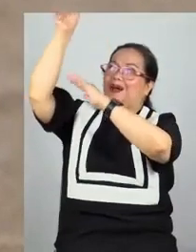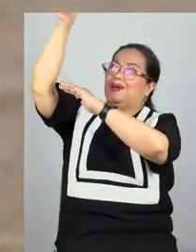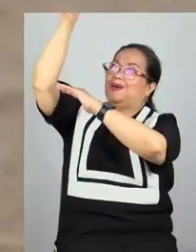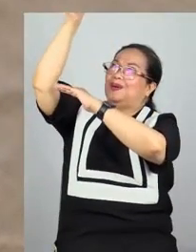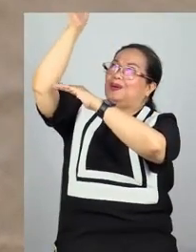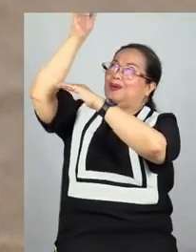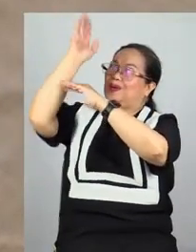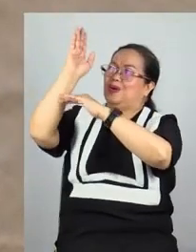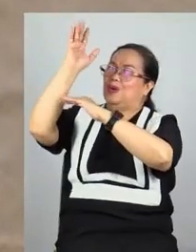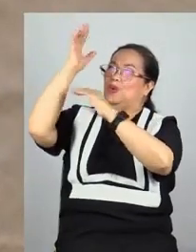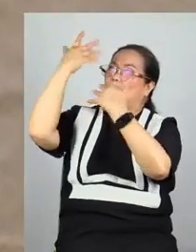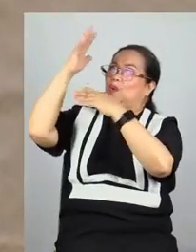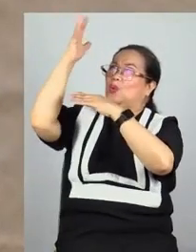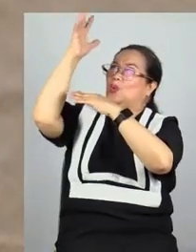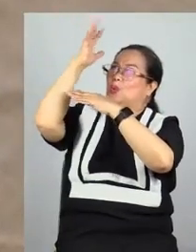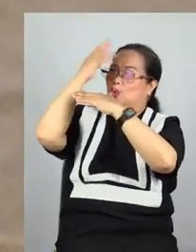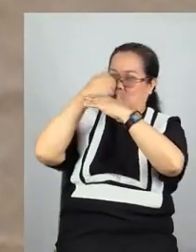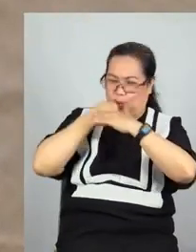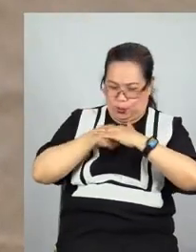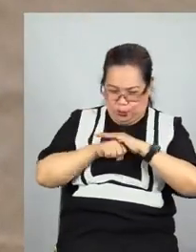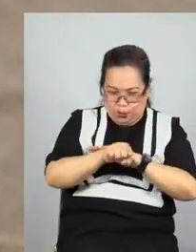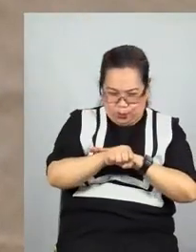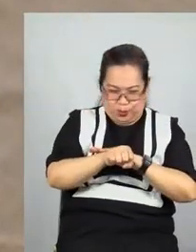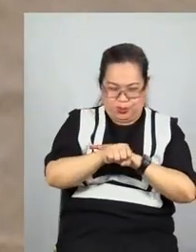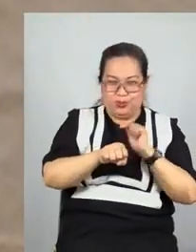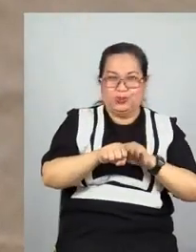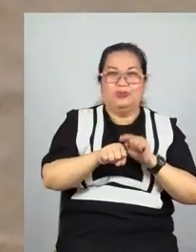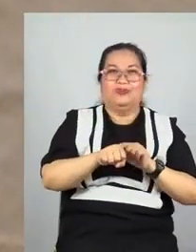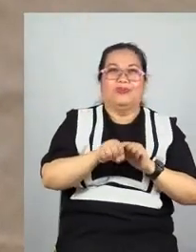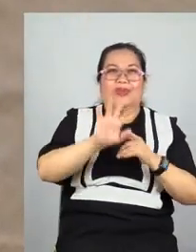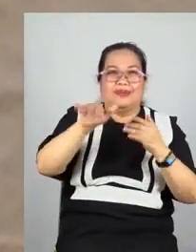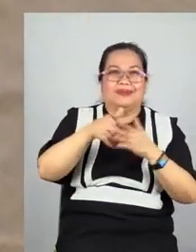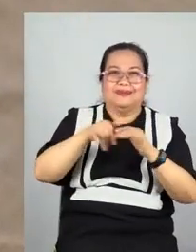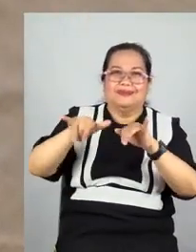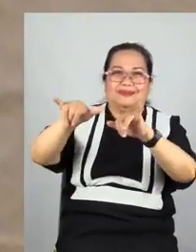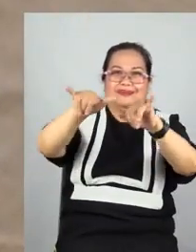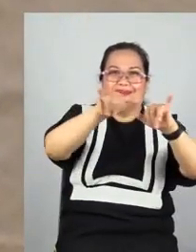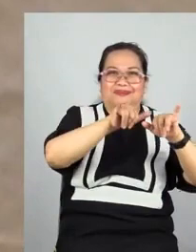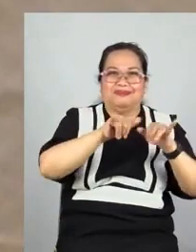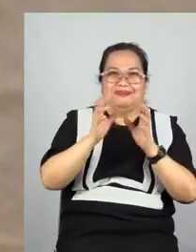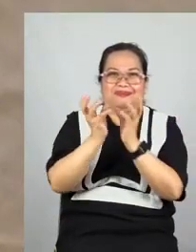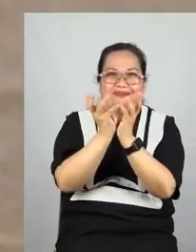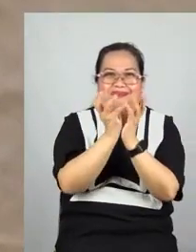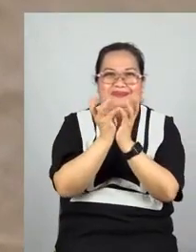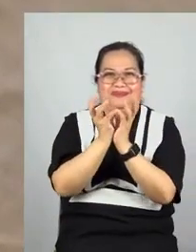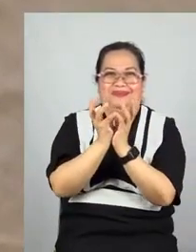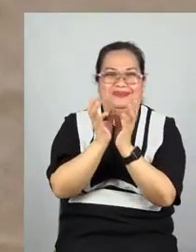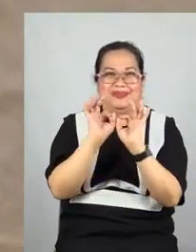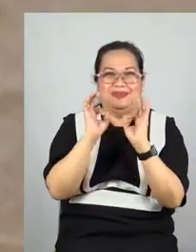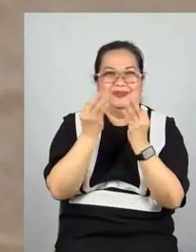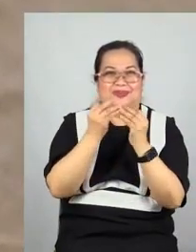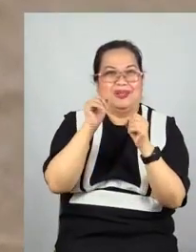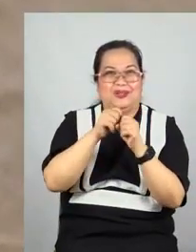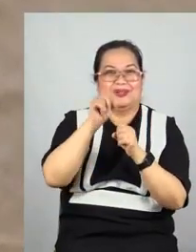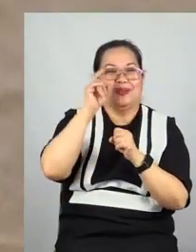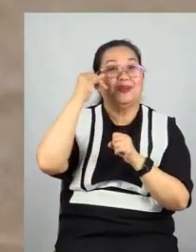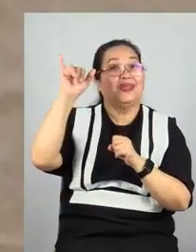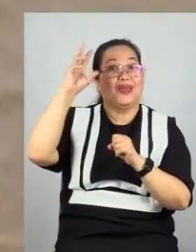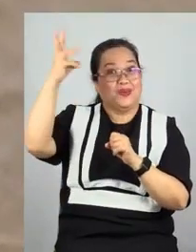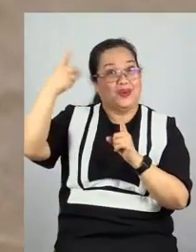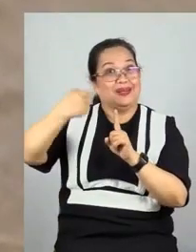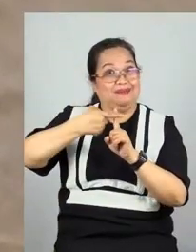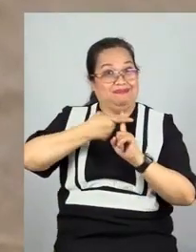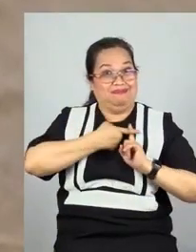ay ating maitatanghal sa lahat ng ating kaoikos upang sila ay makakilala sa